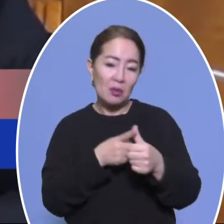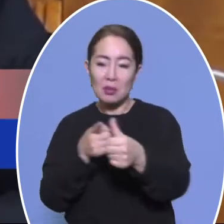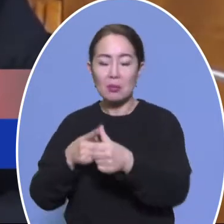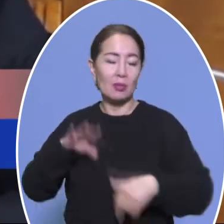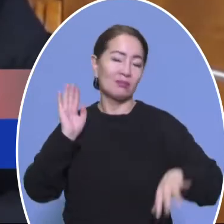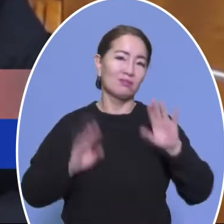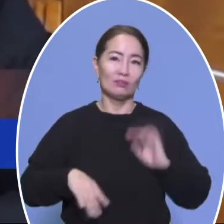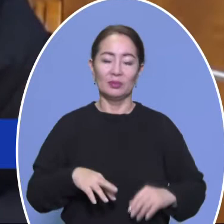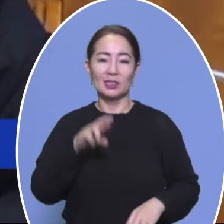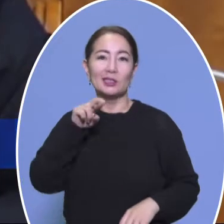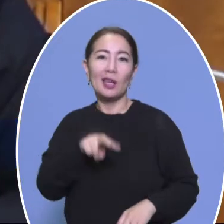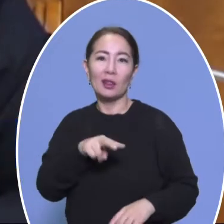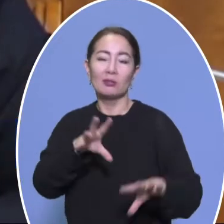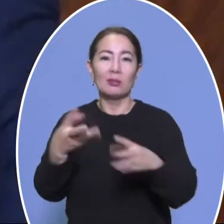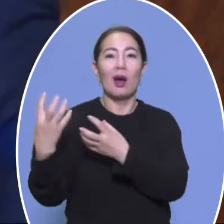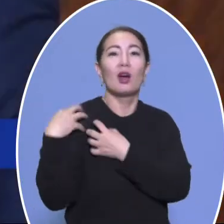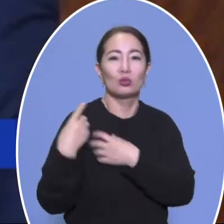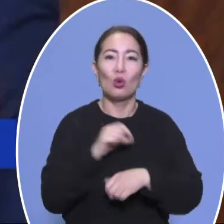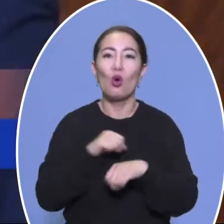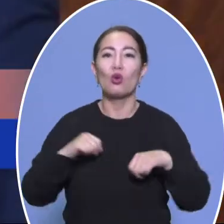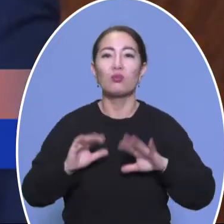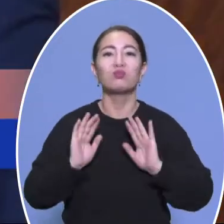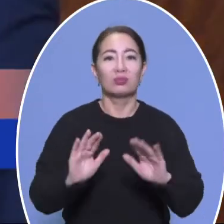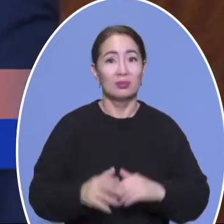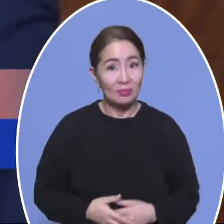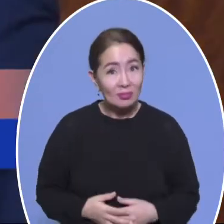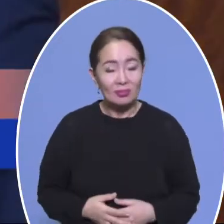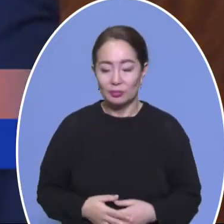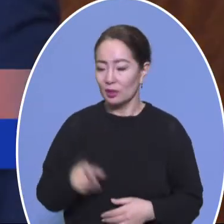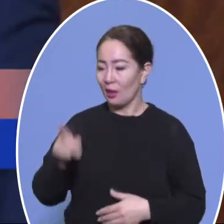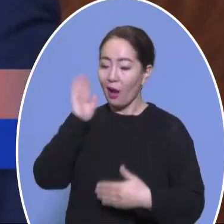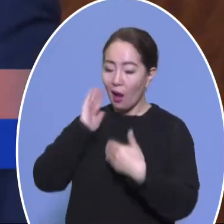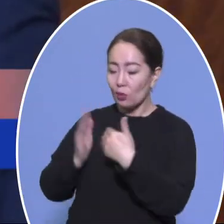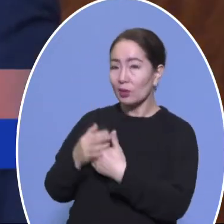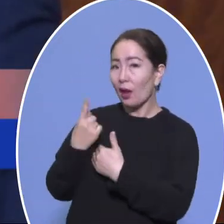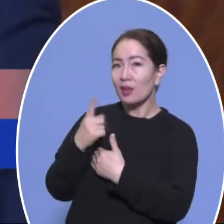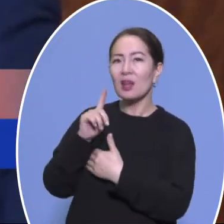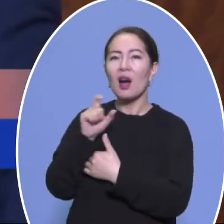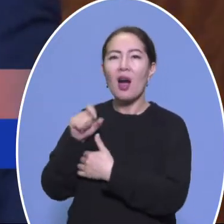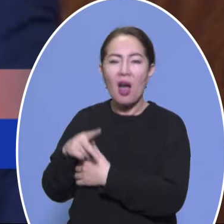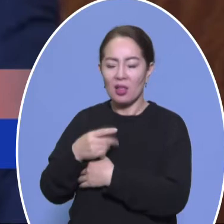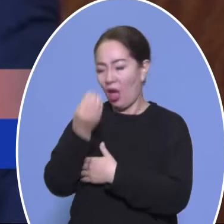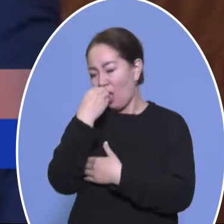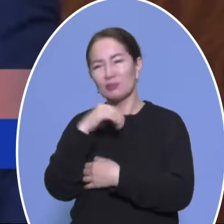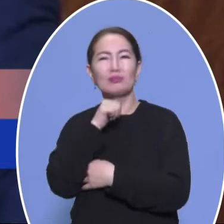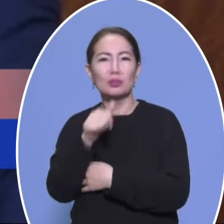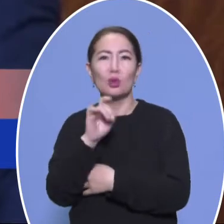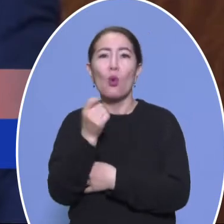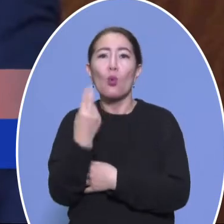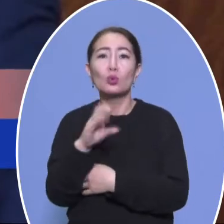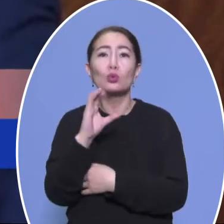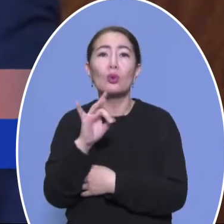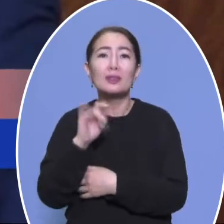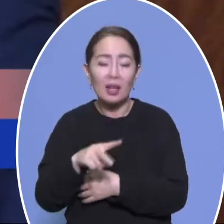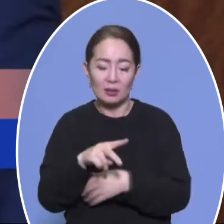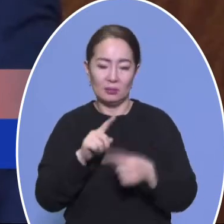хинч бай ялаа идэл. Авилга гэдэг бол ерөөсөө ганцхан хэл ахуулын хэрэг биш ээ. Энэ бол хүн суртал ашиг сонирхлын зөрчил. За